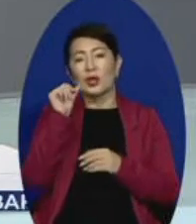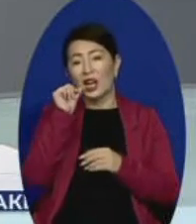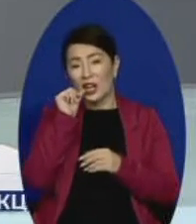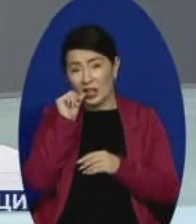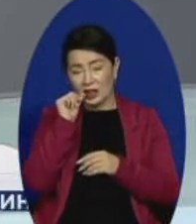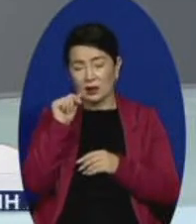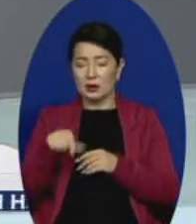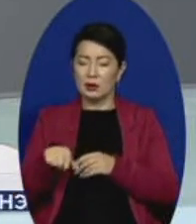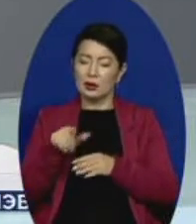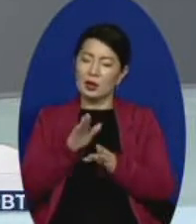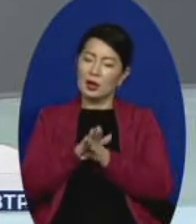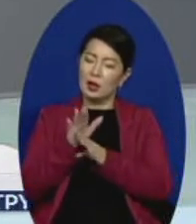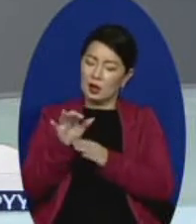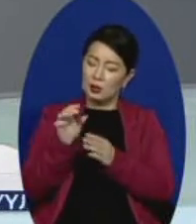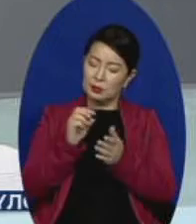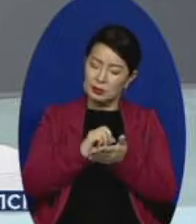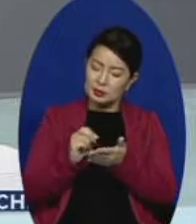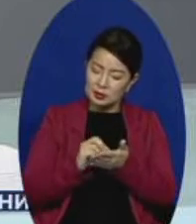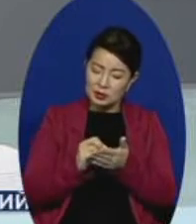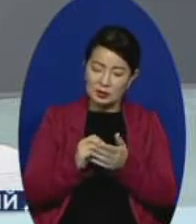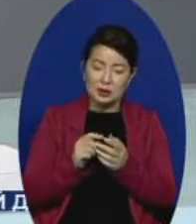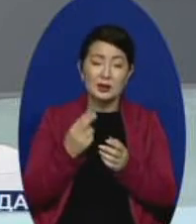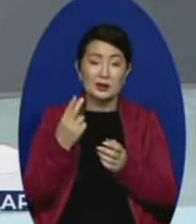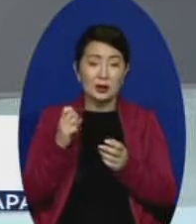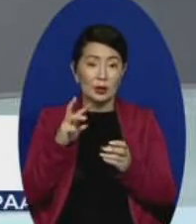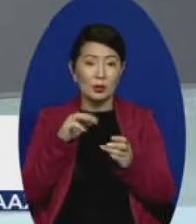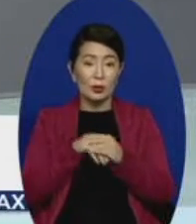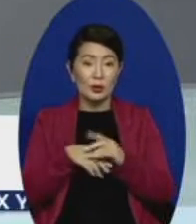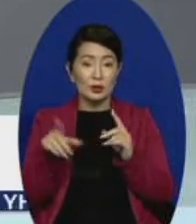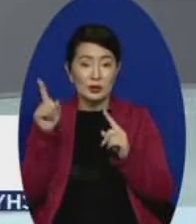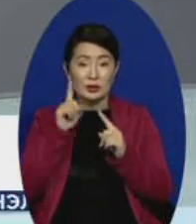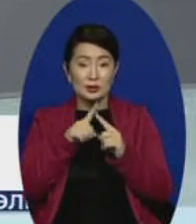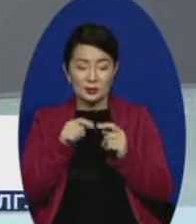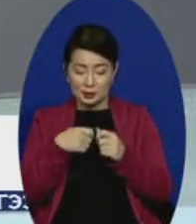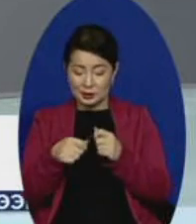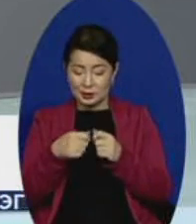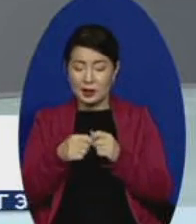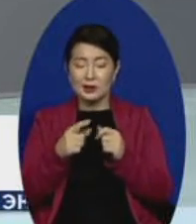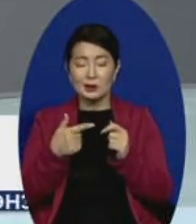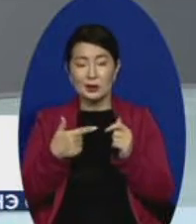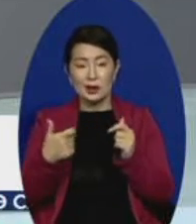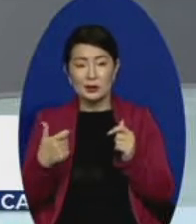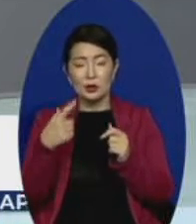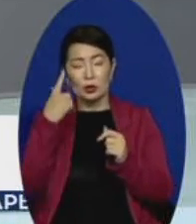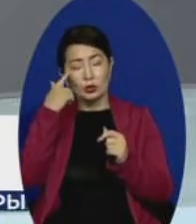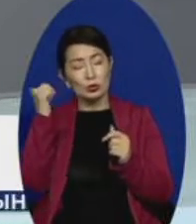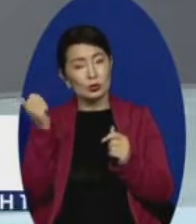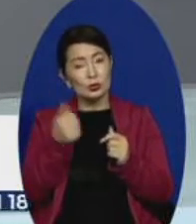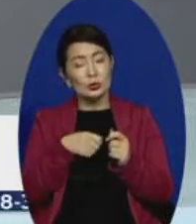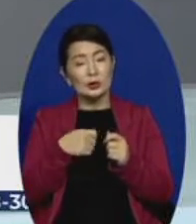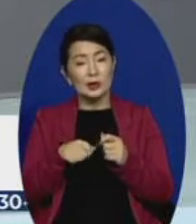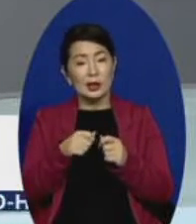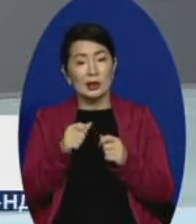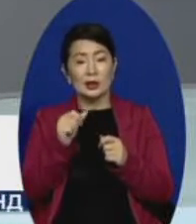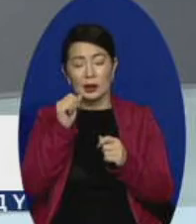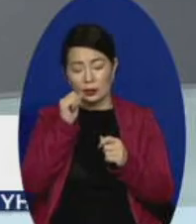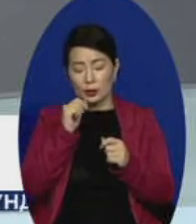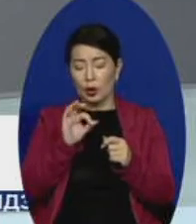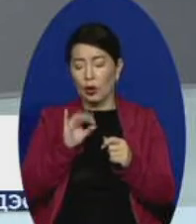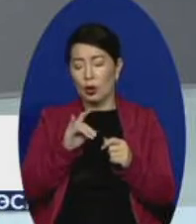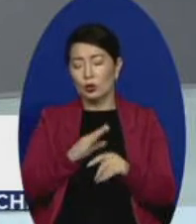хэмжээ. Албан хэрэг хөлтийг захимжуулж төвжиж болох зардлыг танснаар өдөр тутмын урсгал зардлыг хэмж, ондуусл